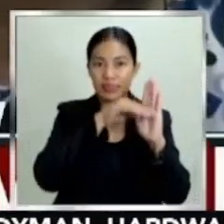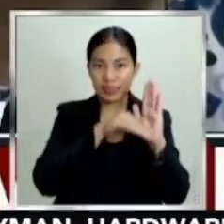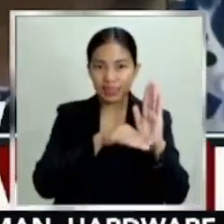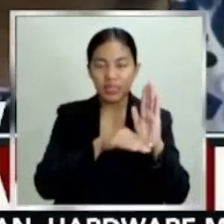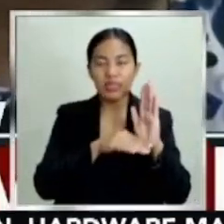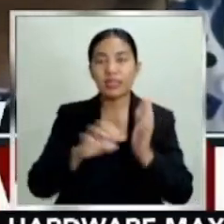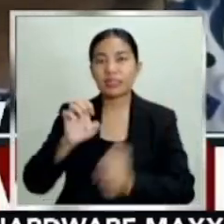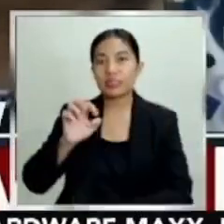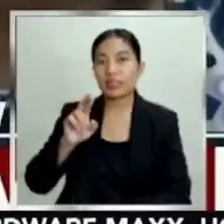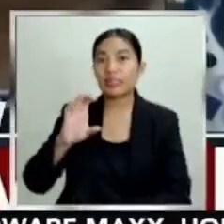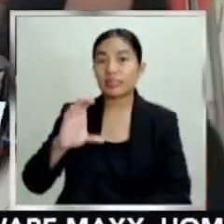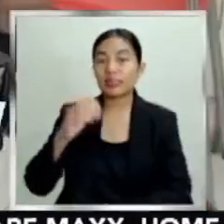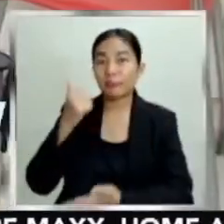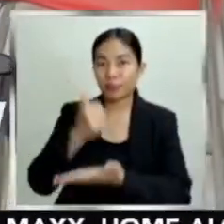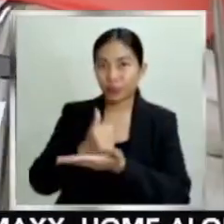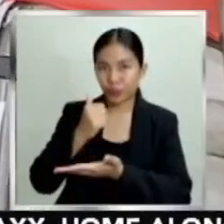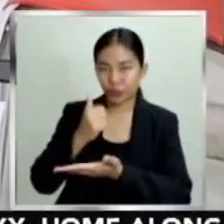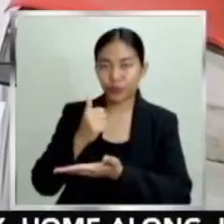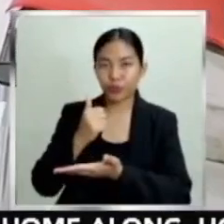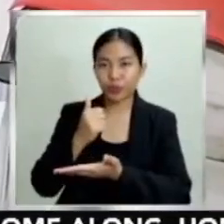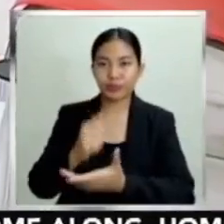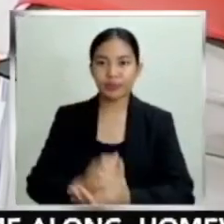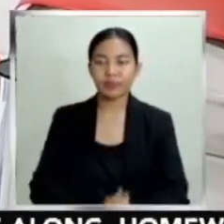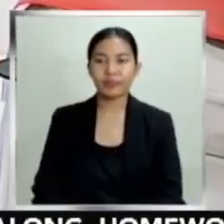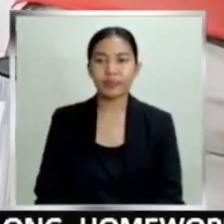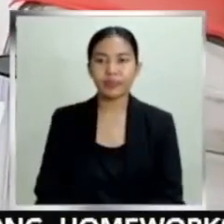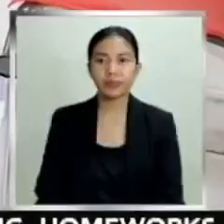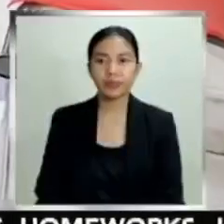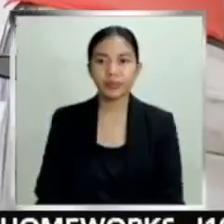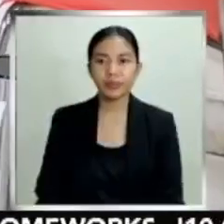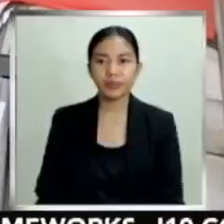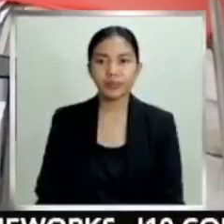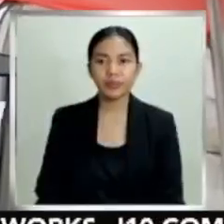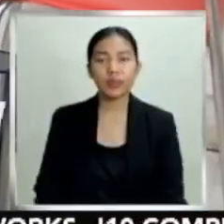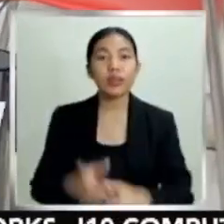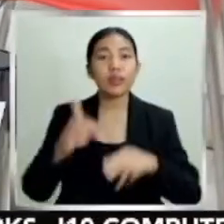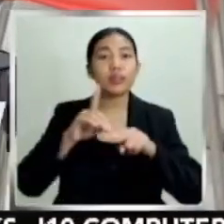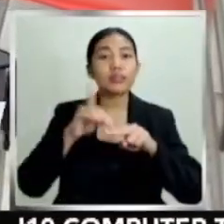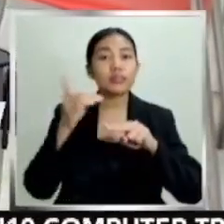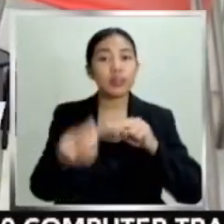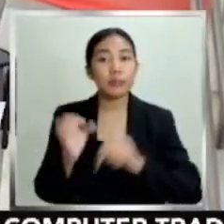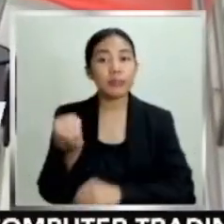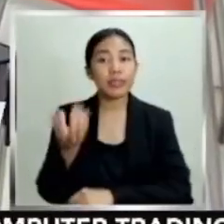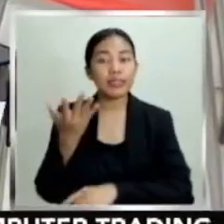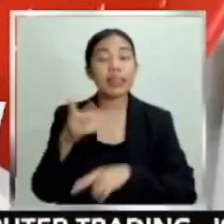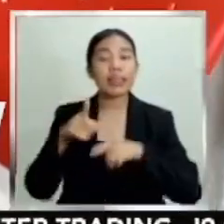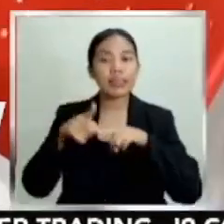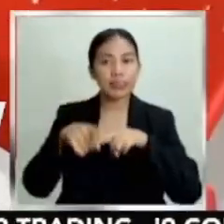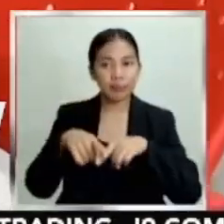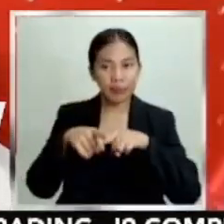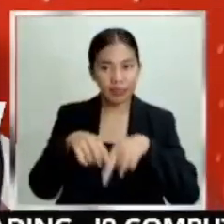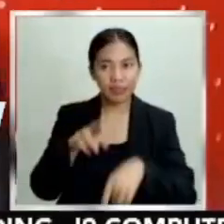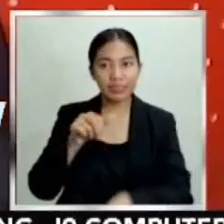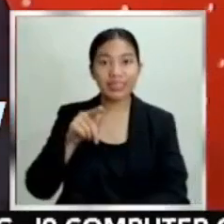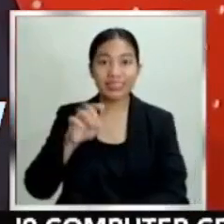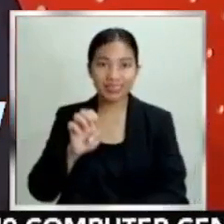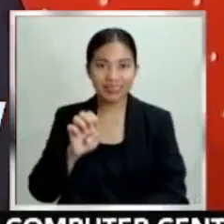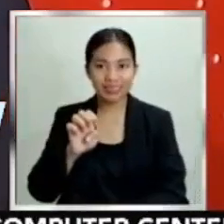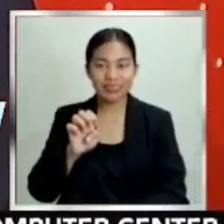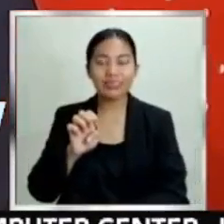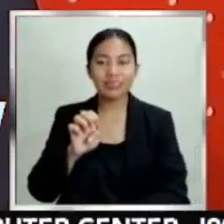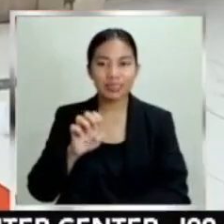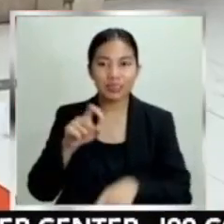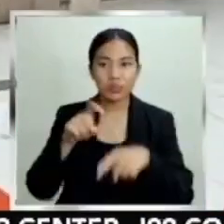bawat distribution utility. Ang mababawas sa bayarin depende sa prevailing rate ng distribution utility. Halimbawa, sa